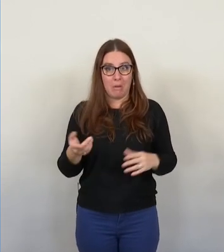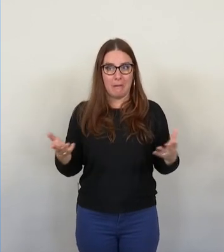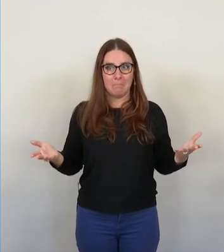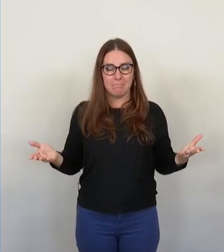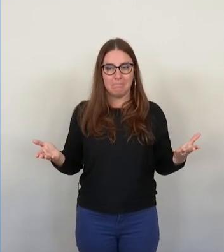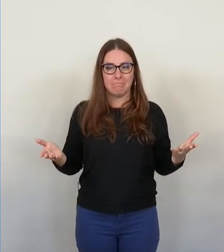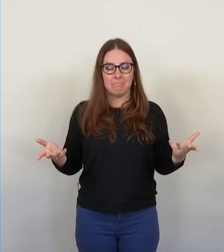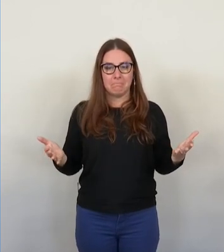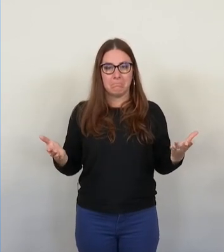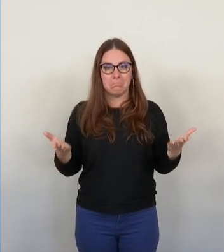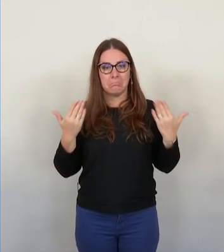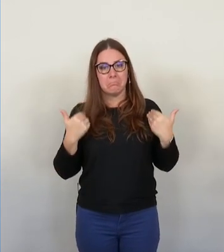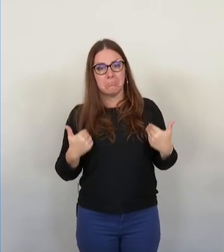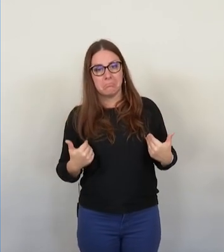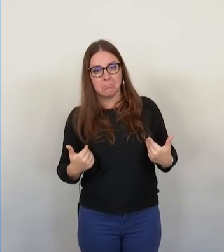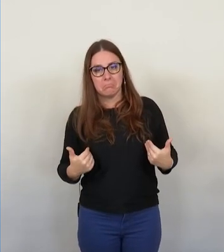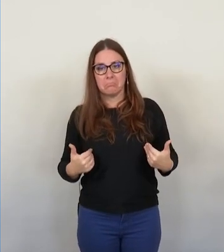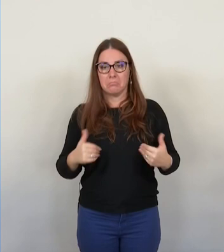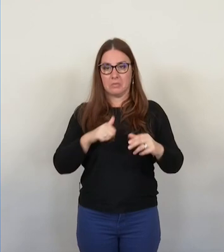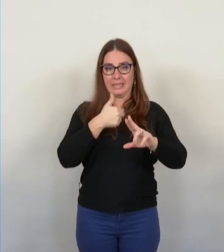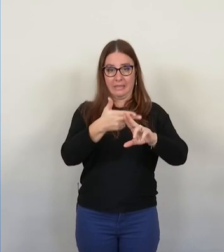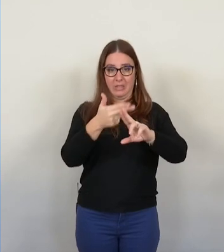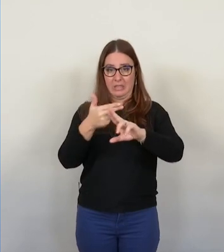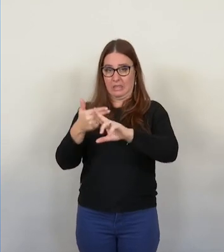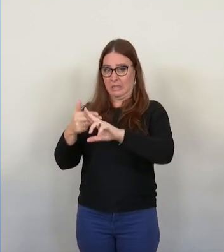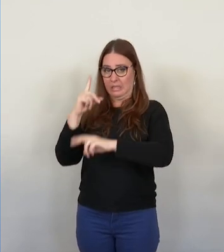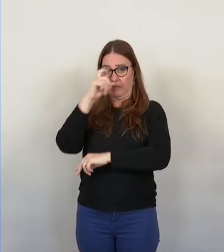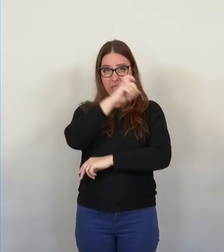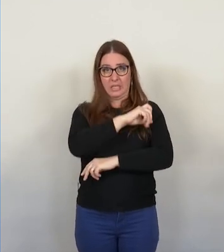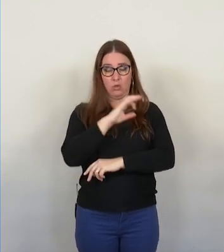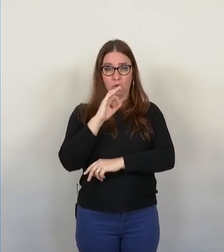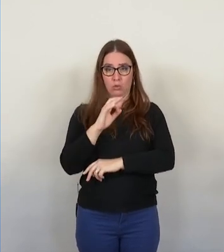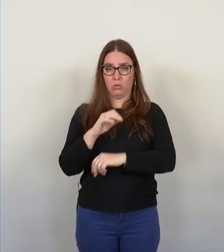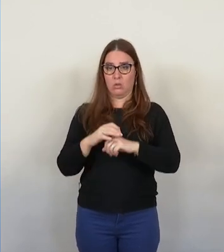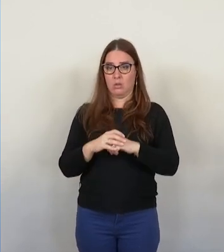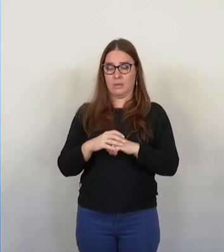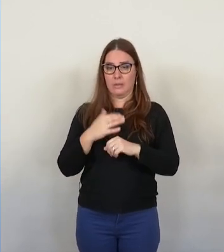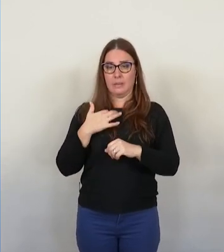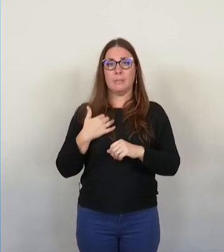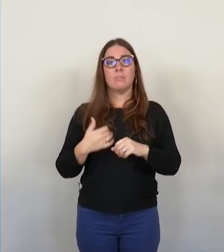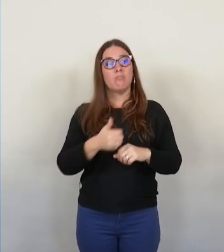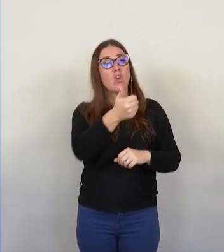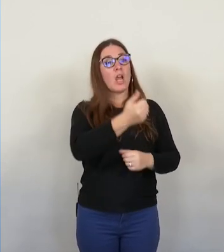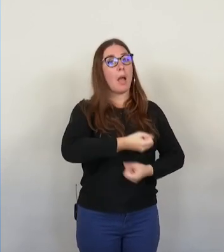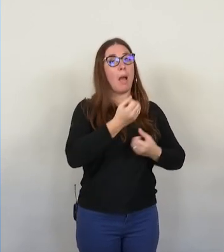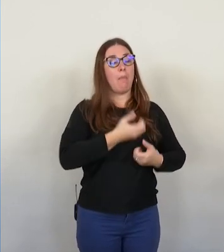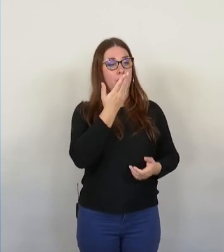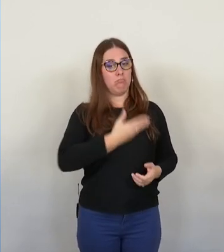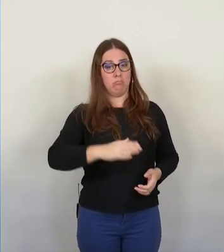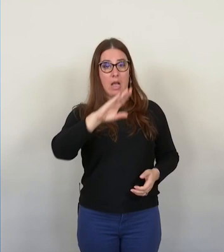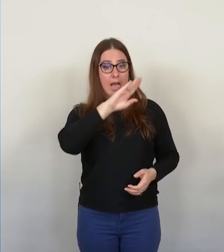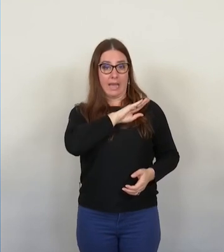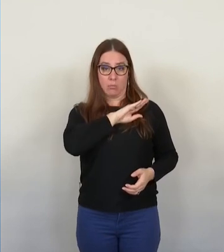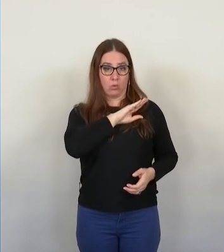je peux difficilement répondre à tout cela et je laisse ceux qui prononce ces mots la responsabilité de